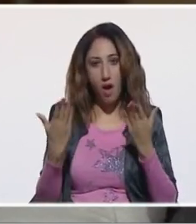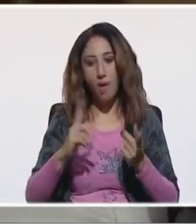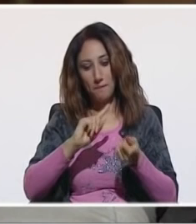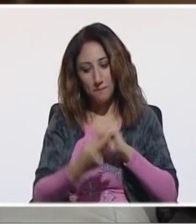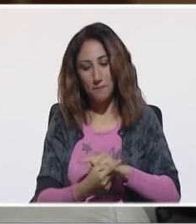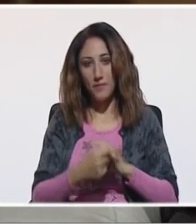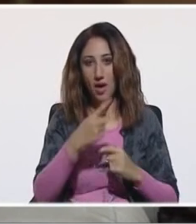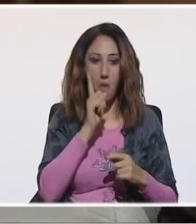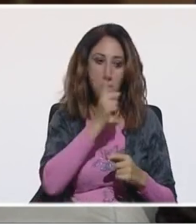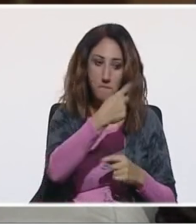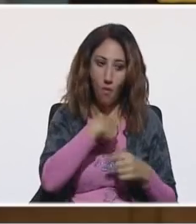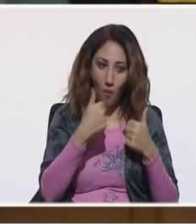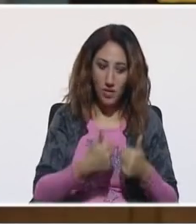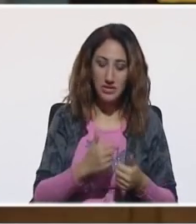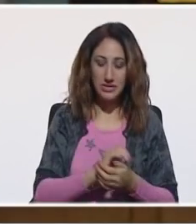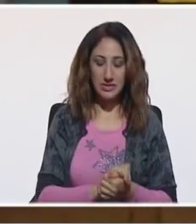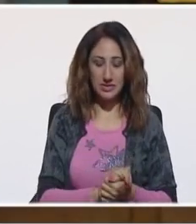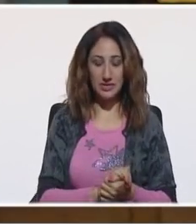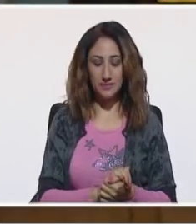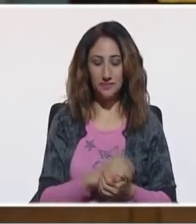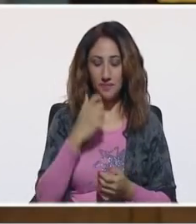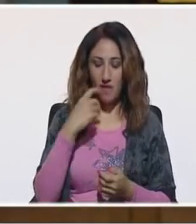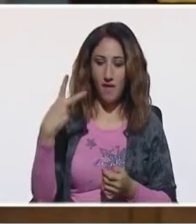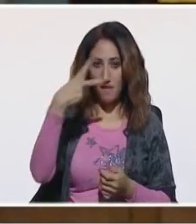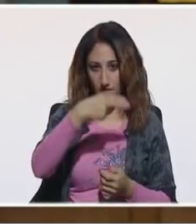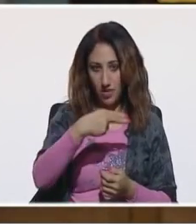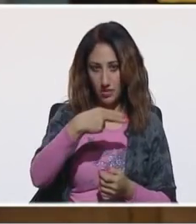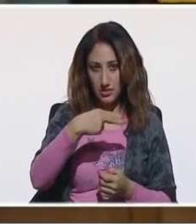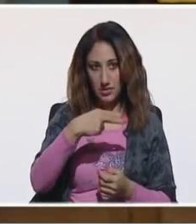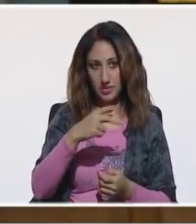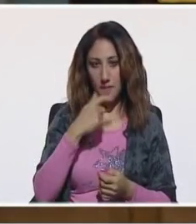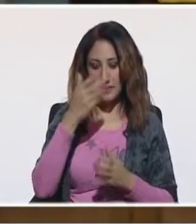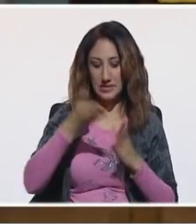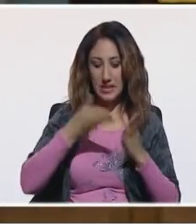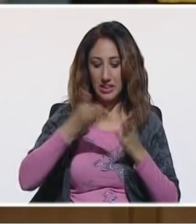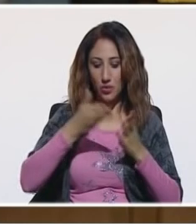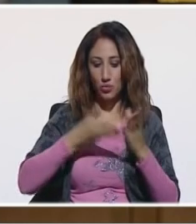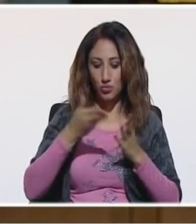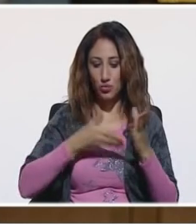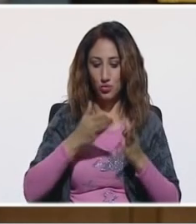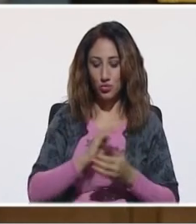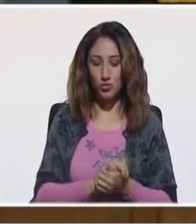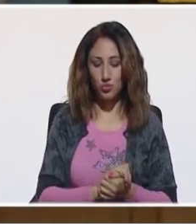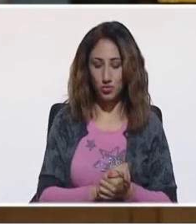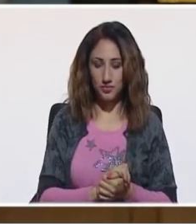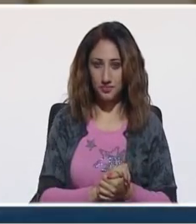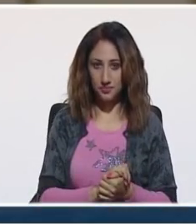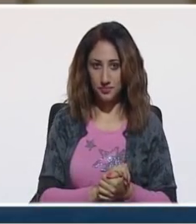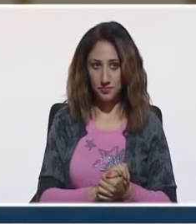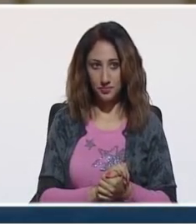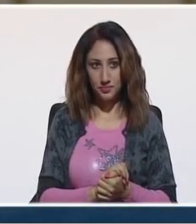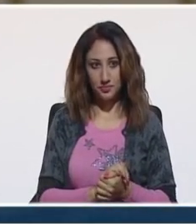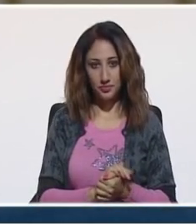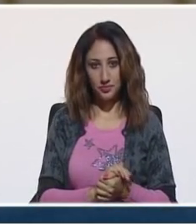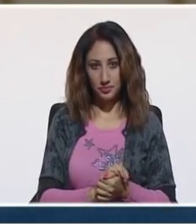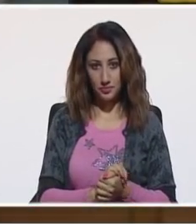طول، دايما بتقول لي. عموما دلوقتي احنا بعد الفصل عندنا فقره مهمه اسمها السندوتشات. فقبل ما نروح فقره احنا هنقوم نعمل السندوتشات